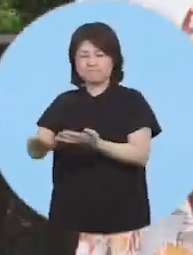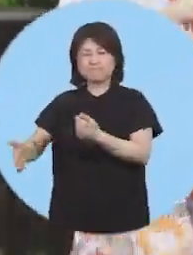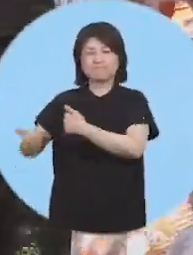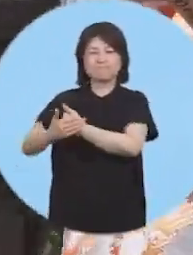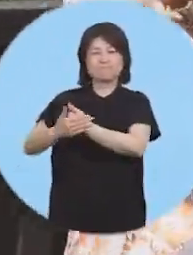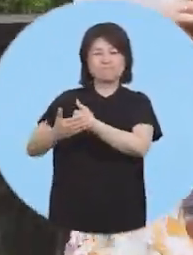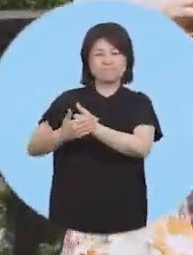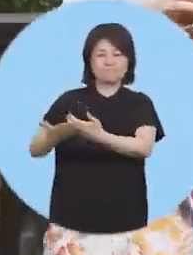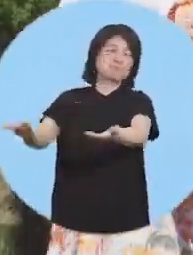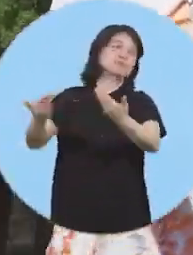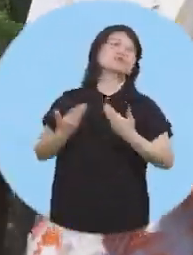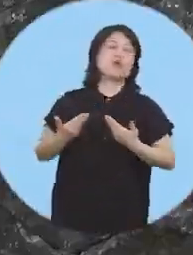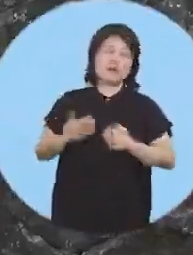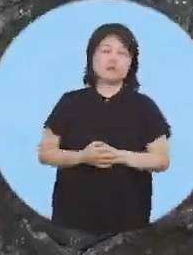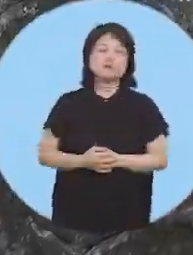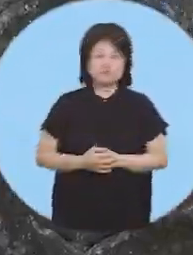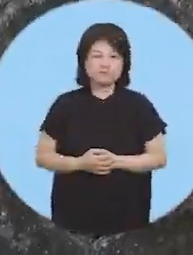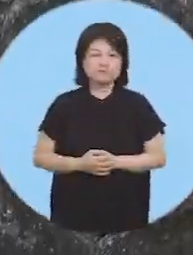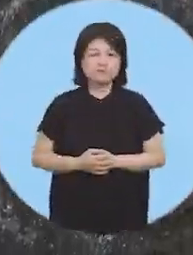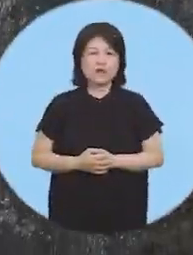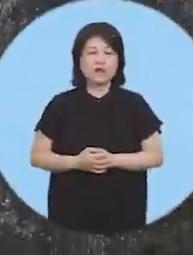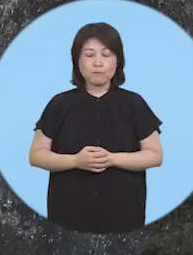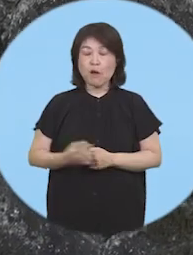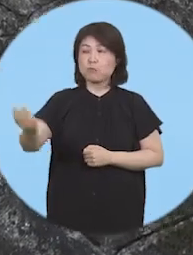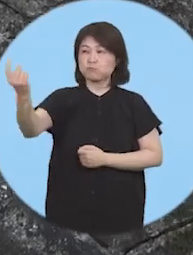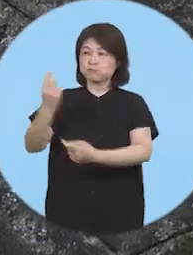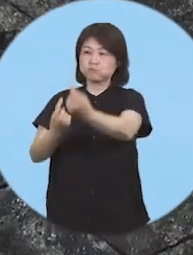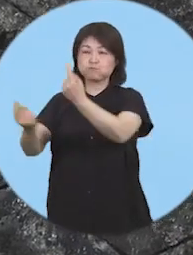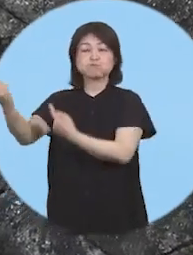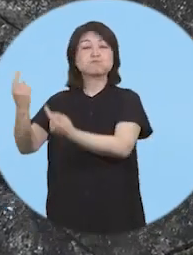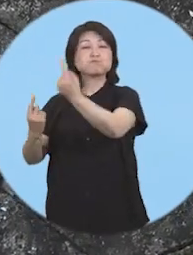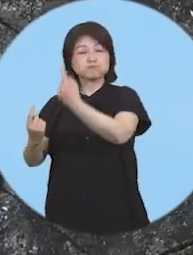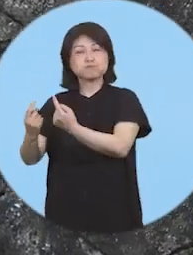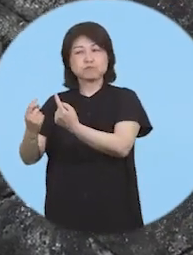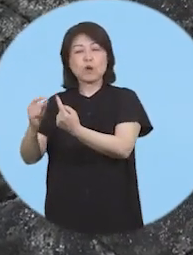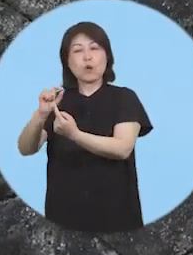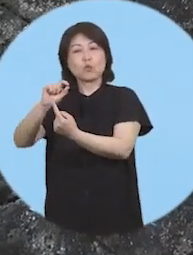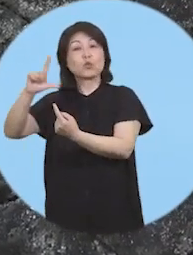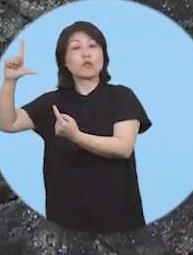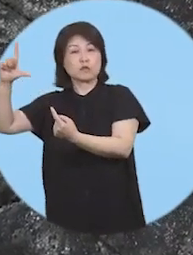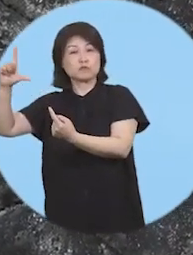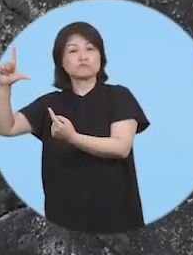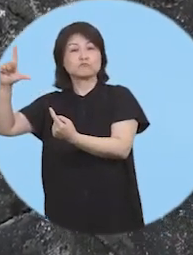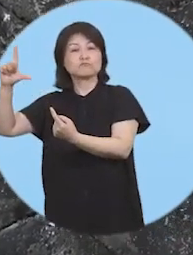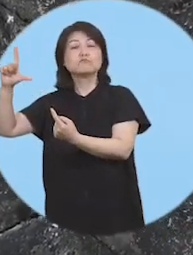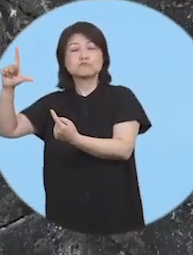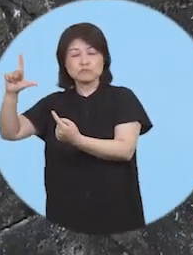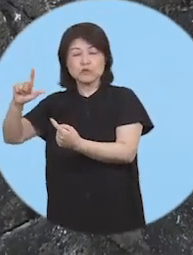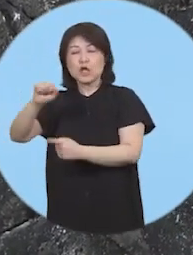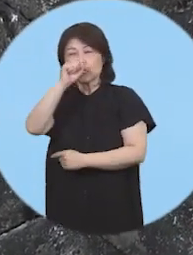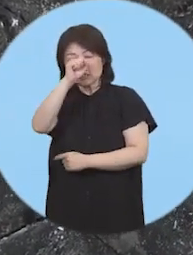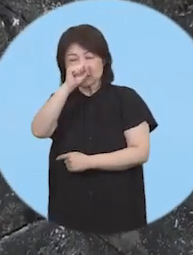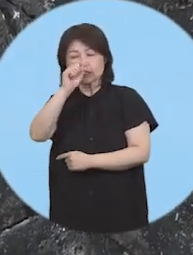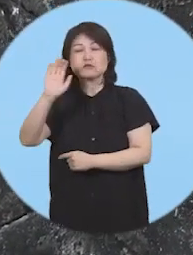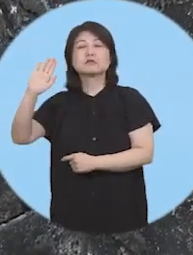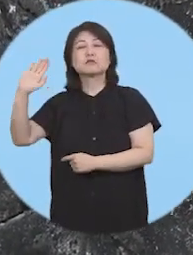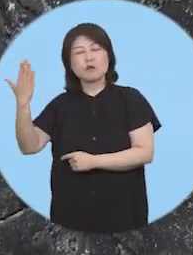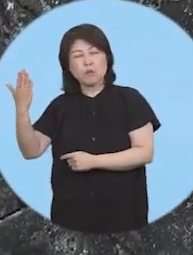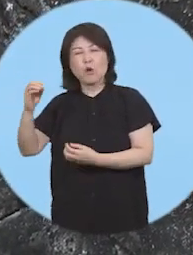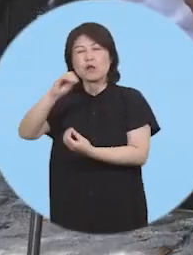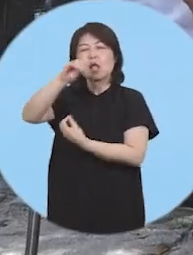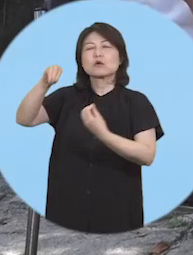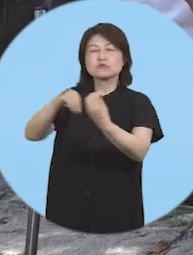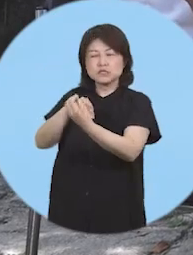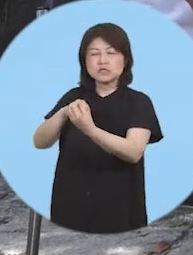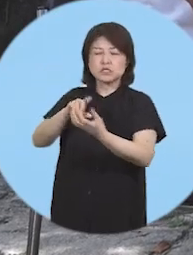整備をしてます。 素晴らしい、はい、 ものすごくお客さんが増えてですね、地域にこうね、メリットとして落とされてる反面より